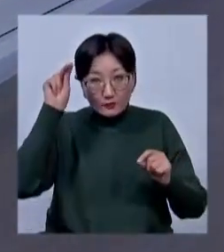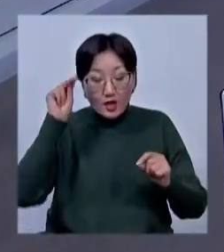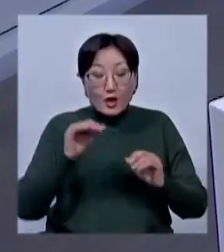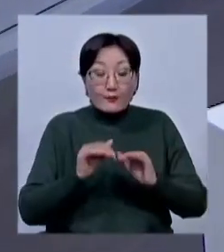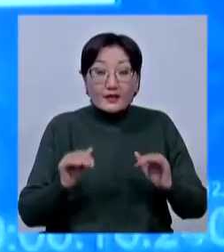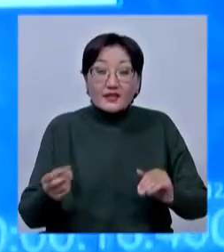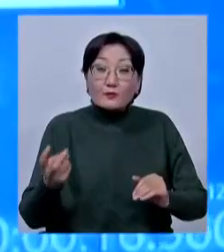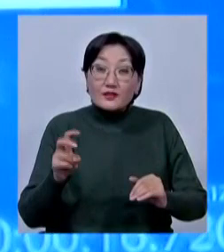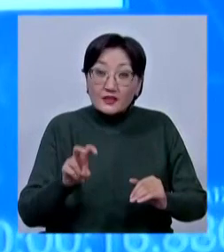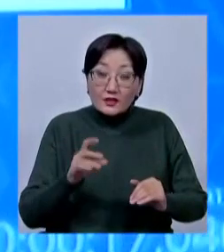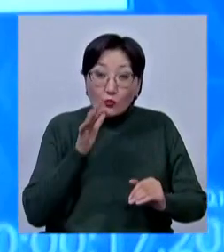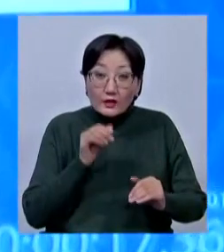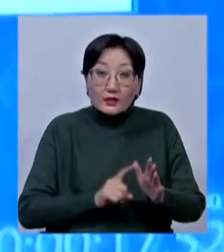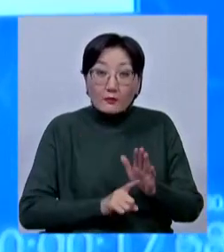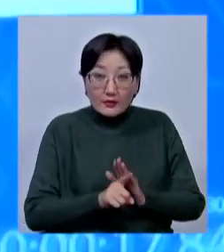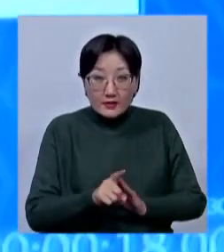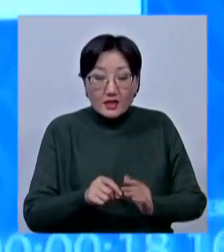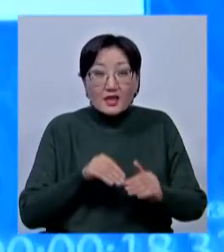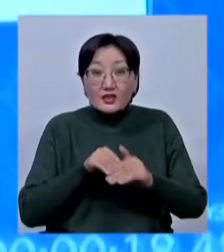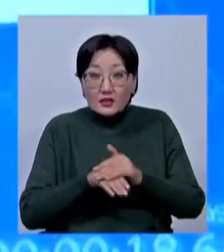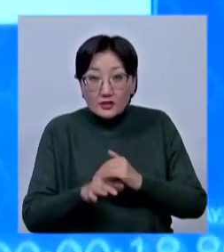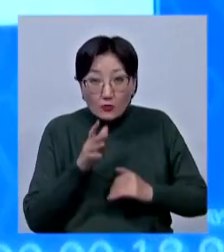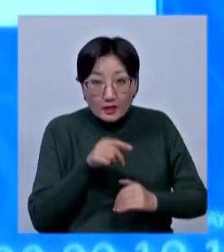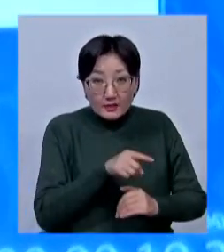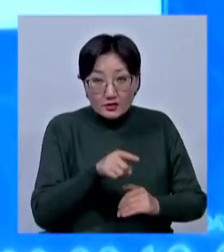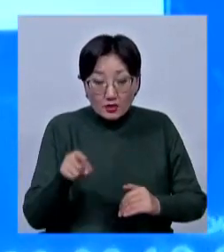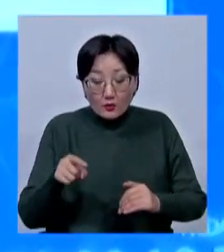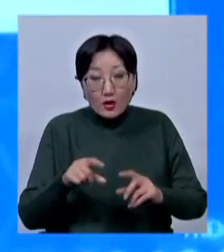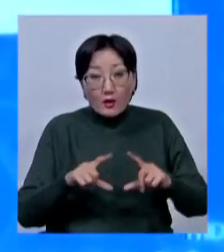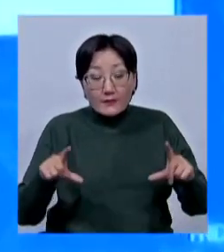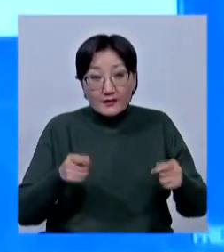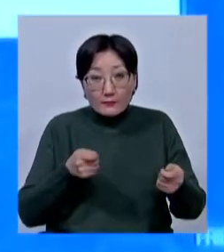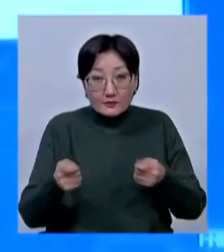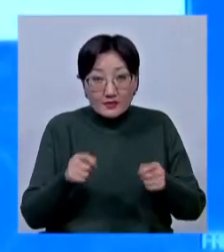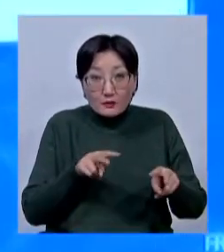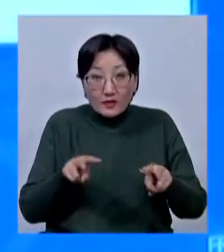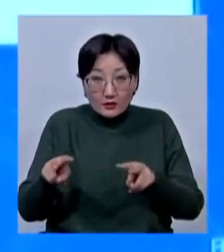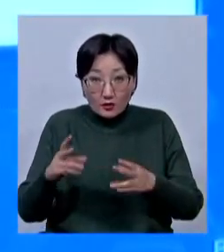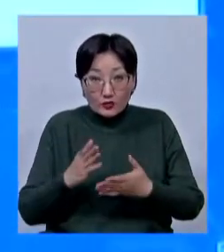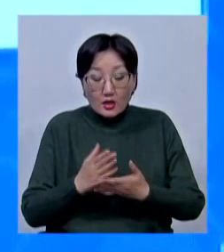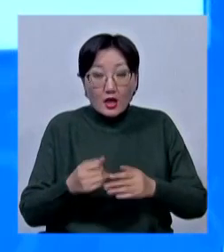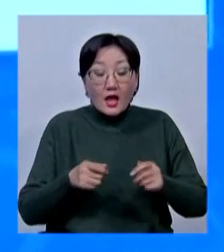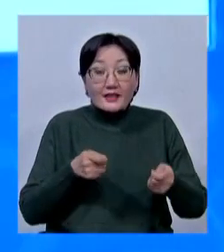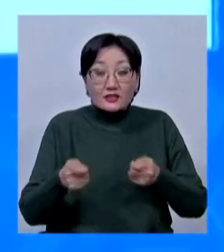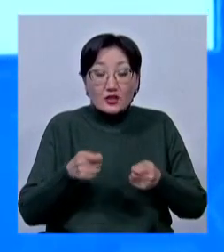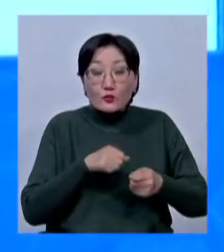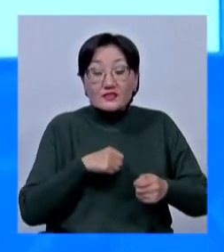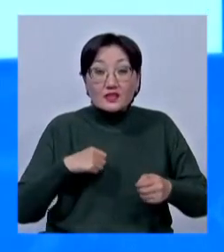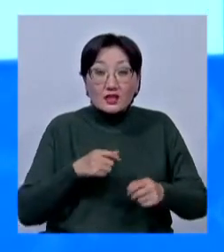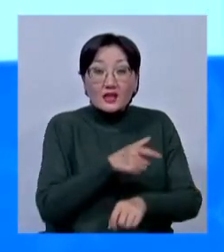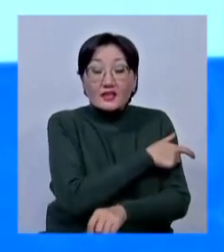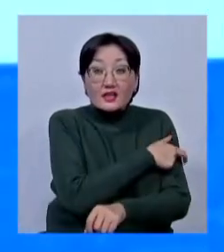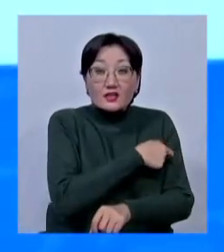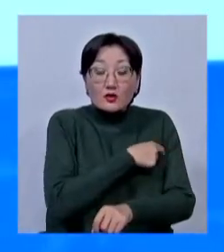бала келгеннен бастап, кеткенге дейін ол мектеп әкімшілігінің бақылауында болады. Өйткені әкімшілік өздері